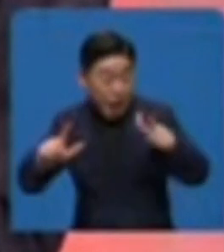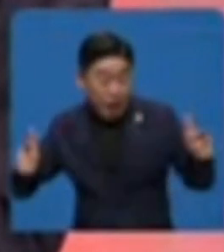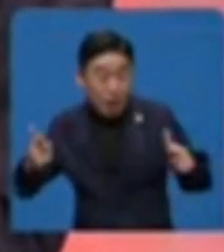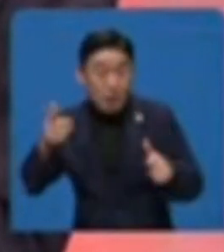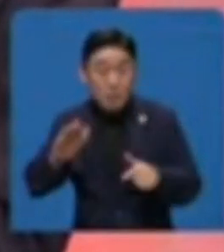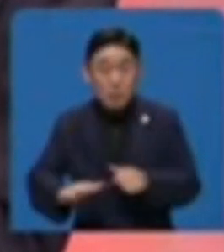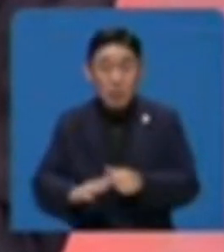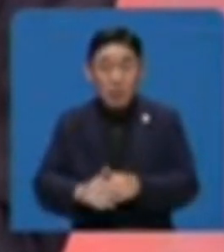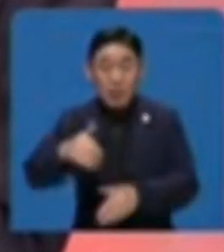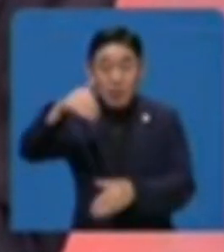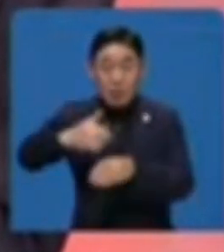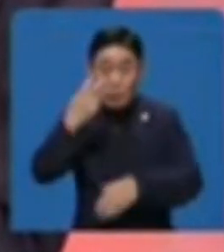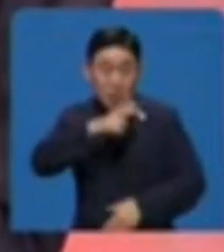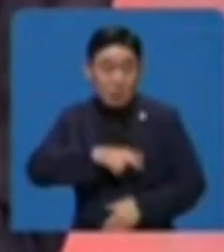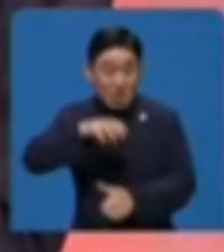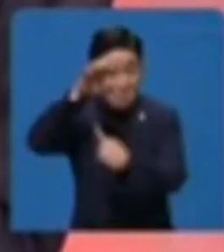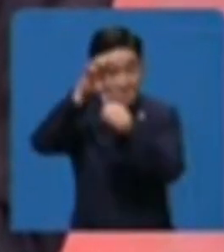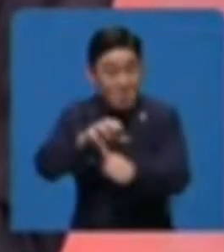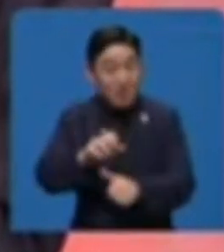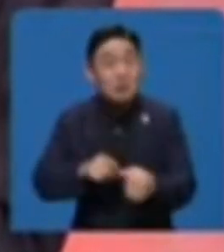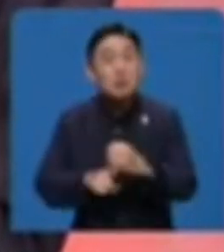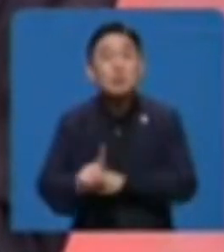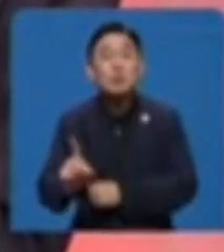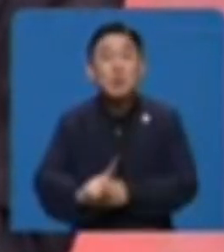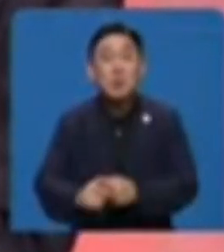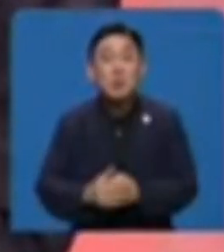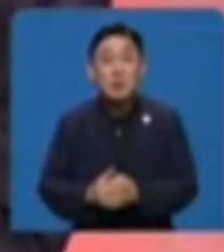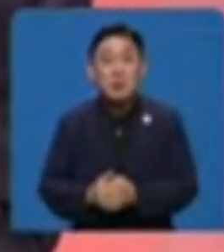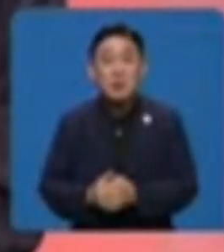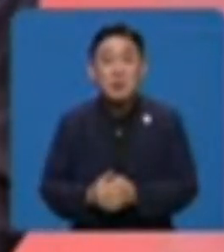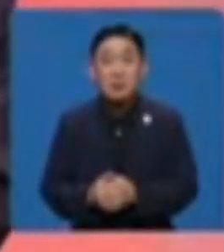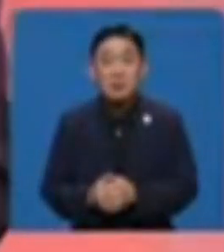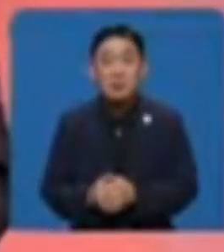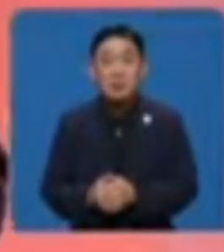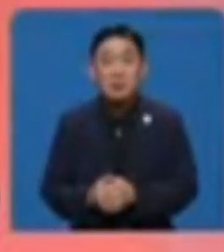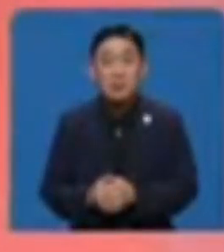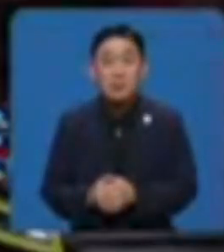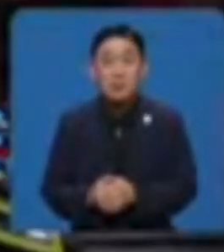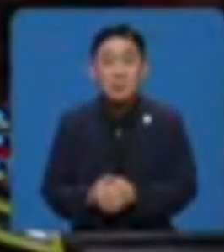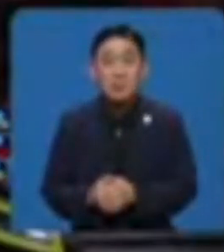어떻게 그걸 선관위가 제시를 합니까? 네. 네.